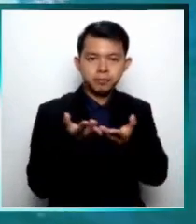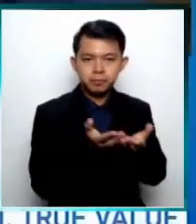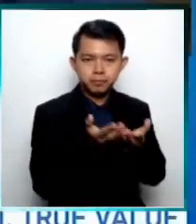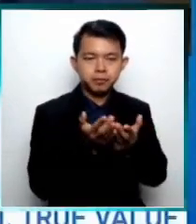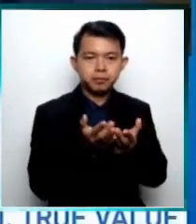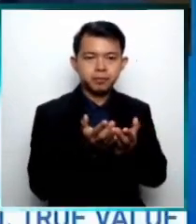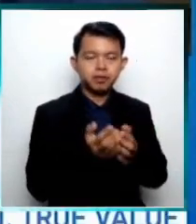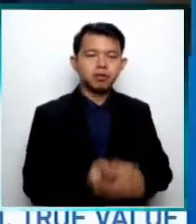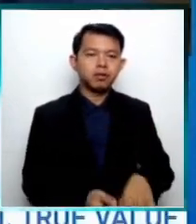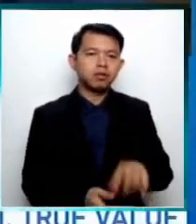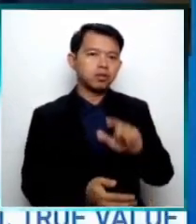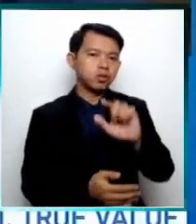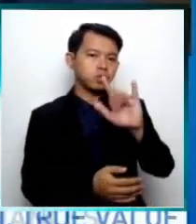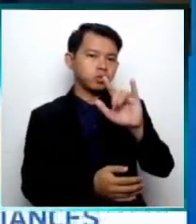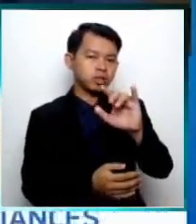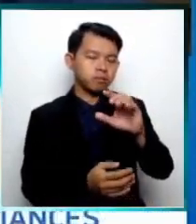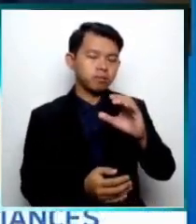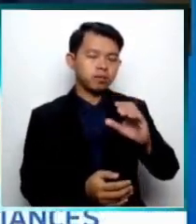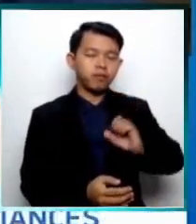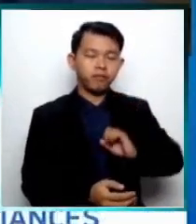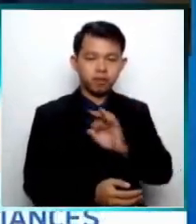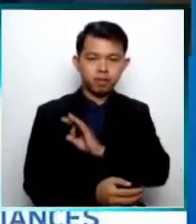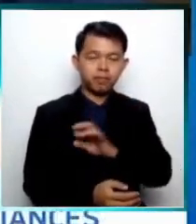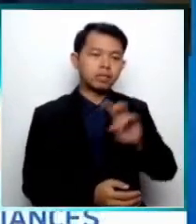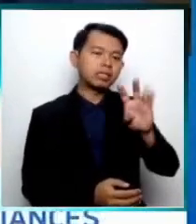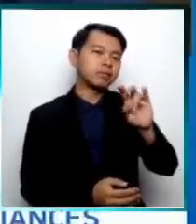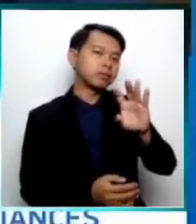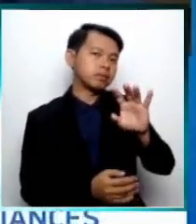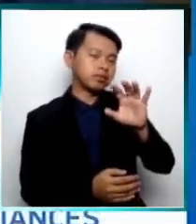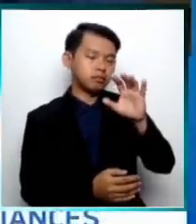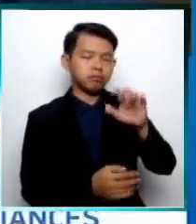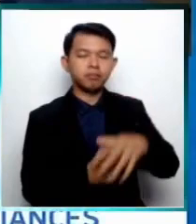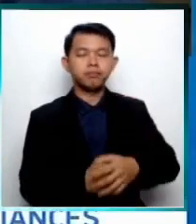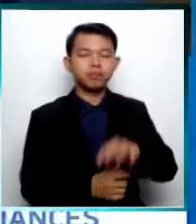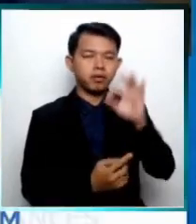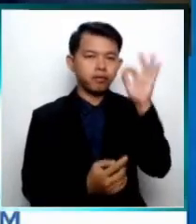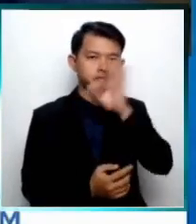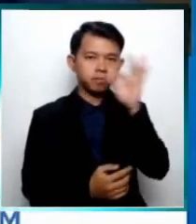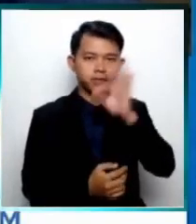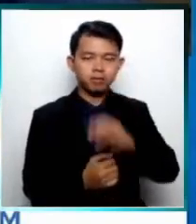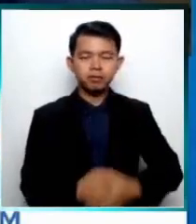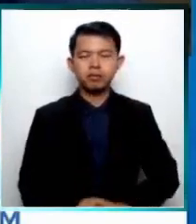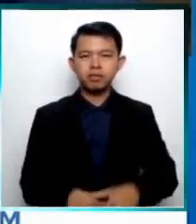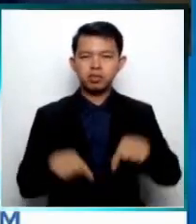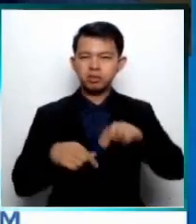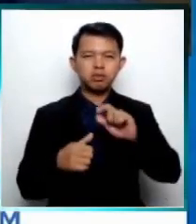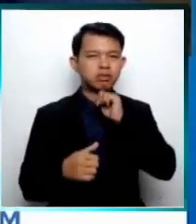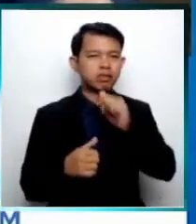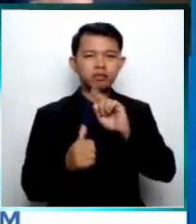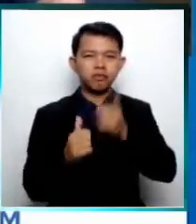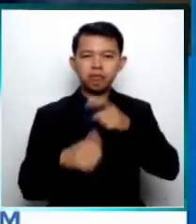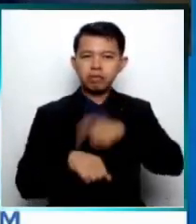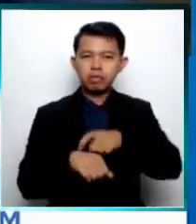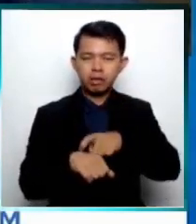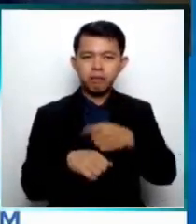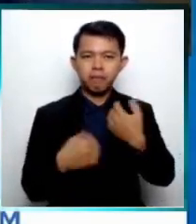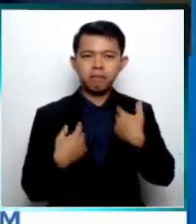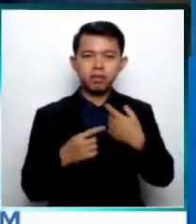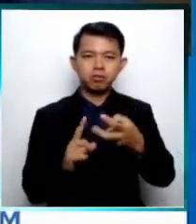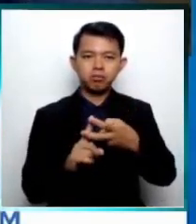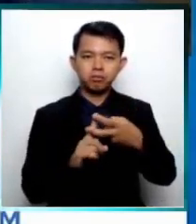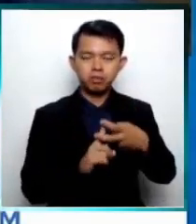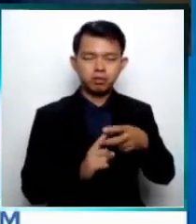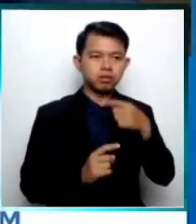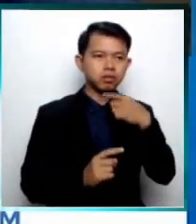Pilipino. Kasama iba't ibang mga dayuhan. This is not the first time na may na-hostage ganyan. Sinabi ng mga humuli na wala silang sasaktan na